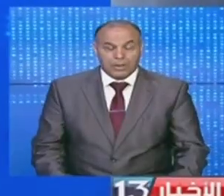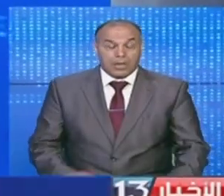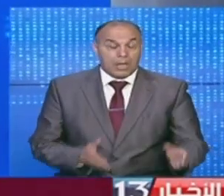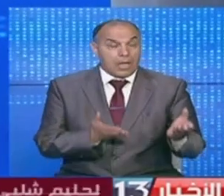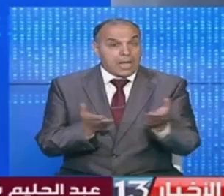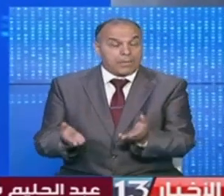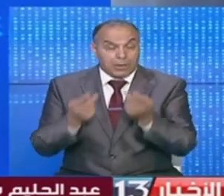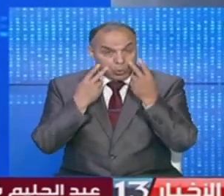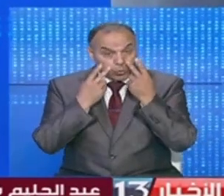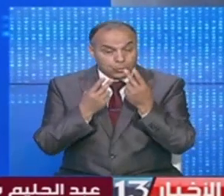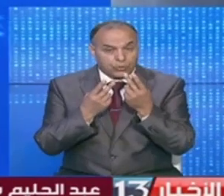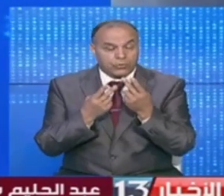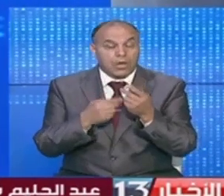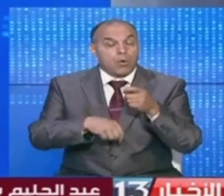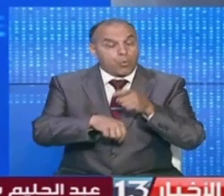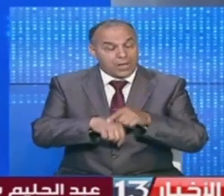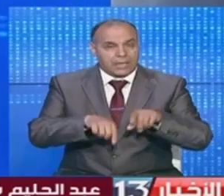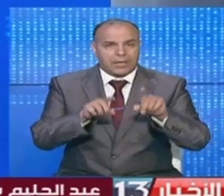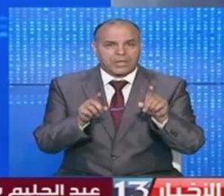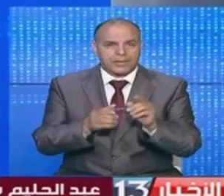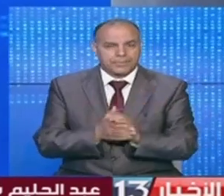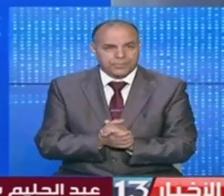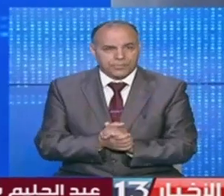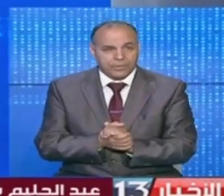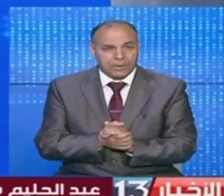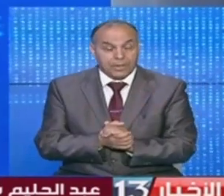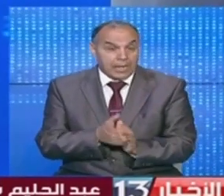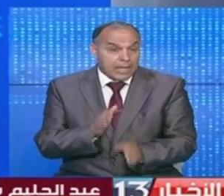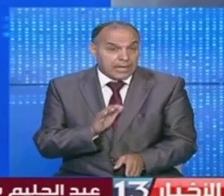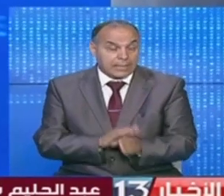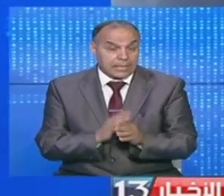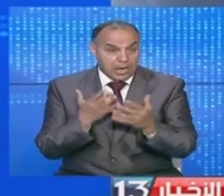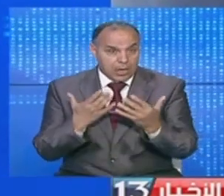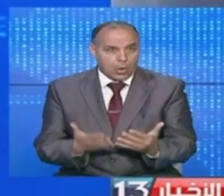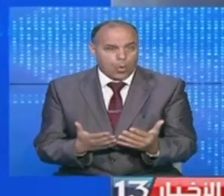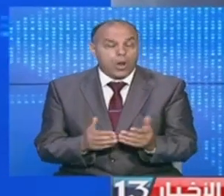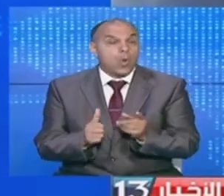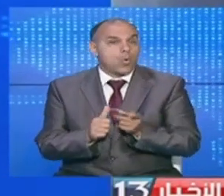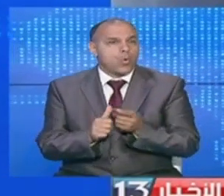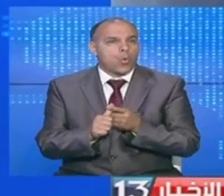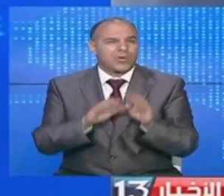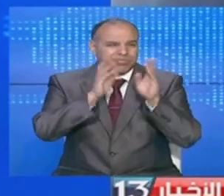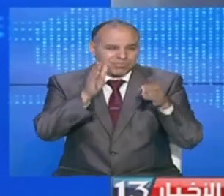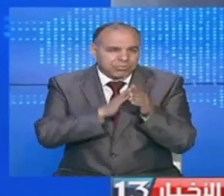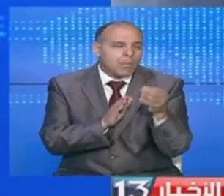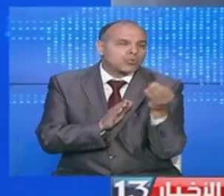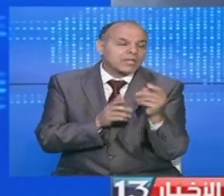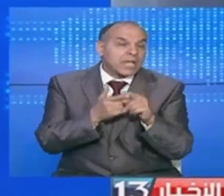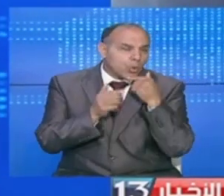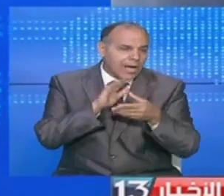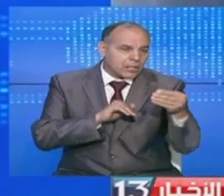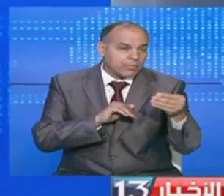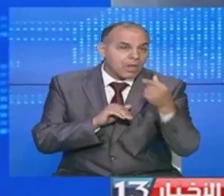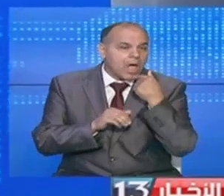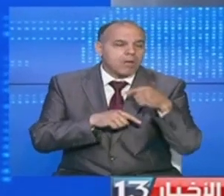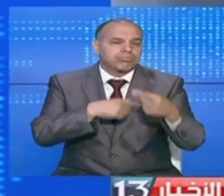أهلاً بكم مشاهدينا الكرام في هذا الموعد الإخباري. انطلقت اليوم المرحلة الأولى من الحجر الصحي الموجه،